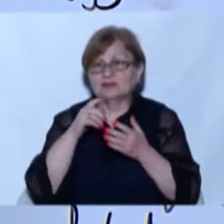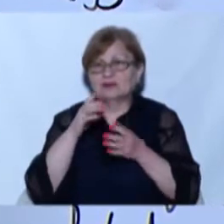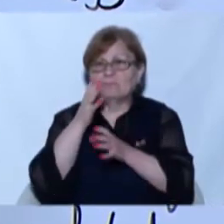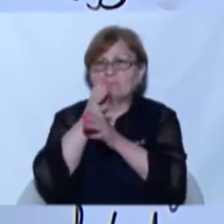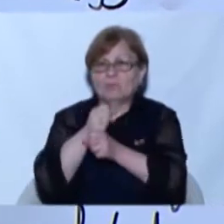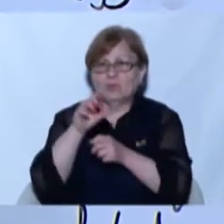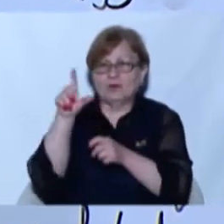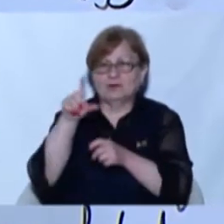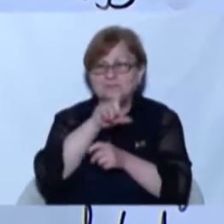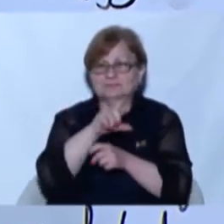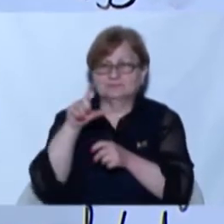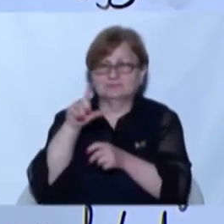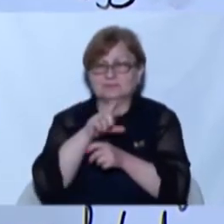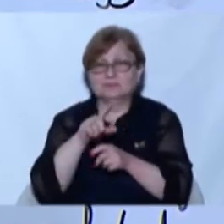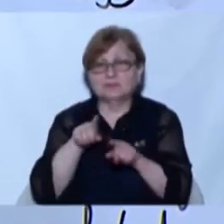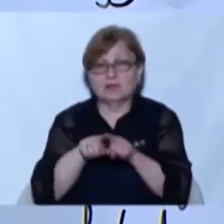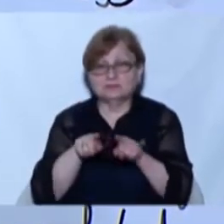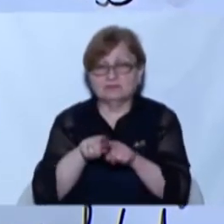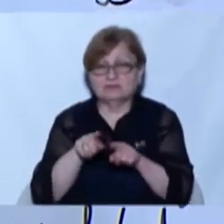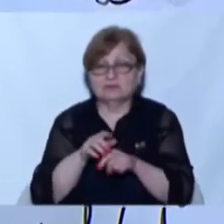ამონარიდი ტექსტიდან და ამასთანავე